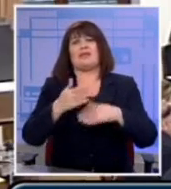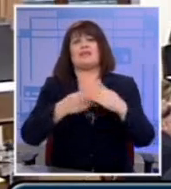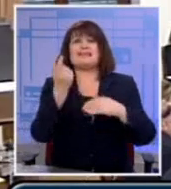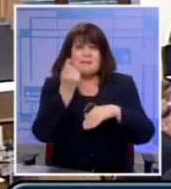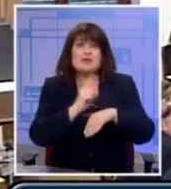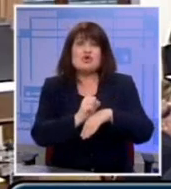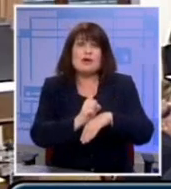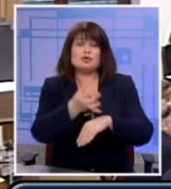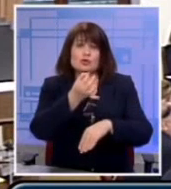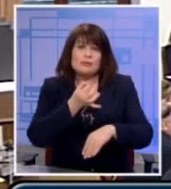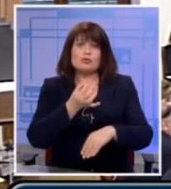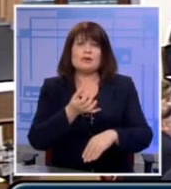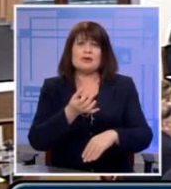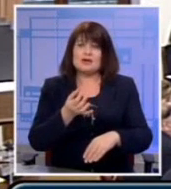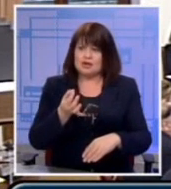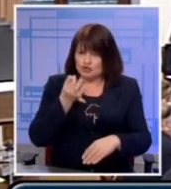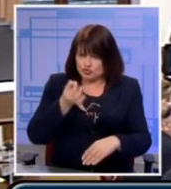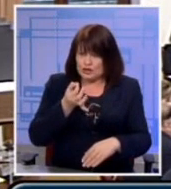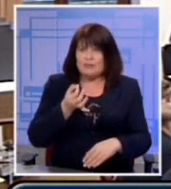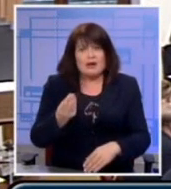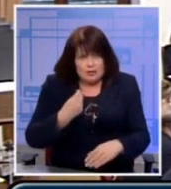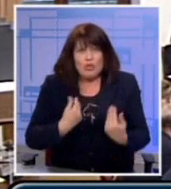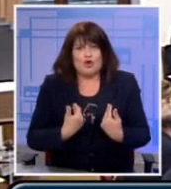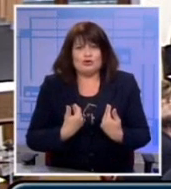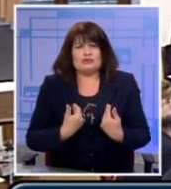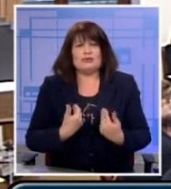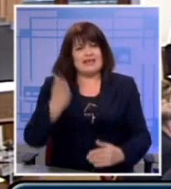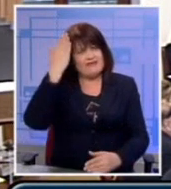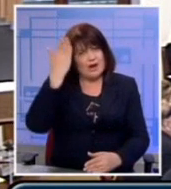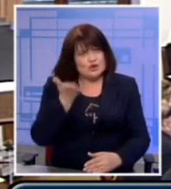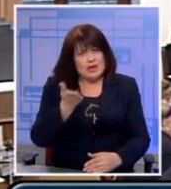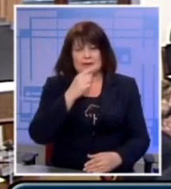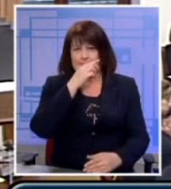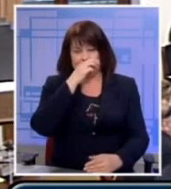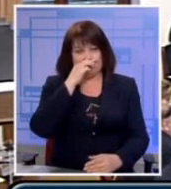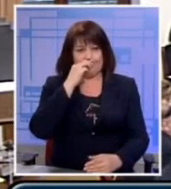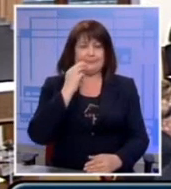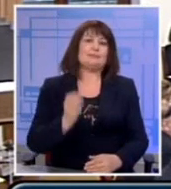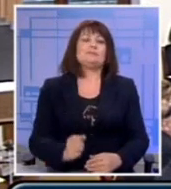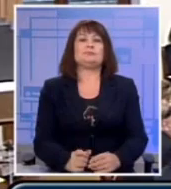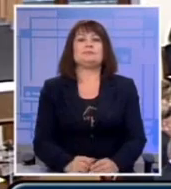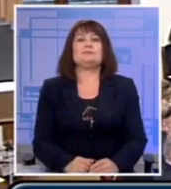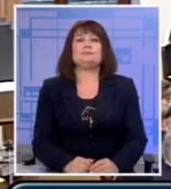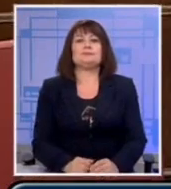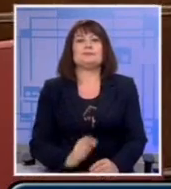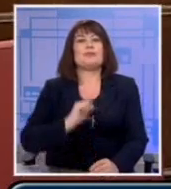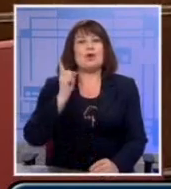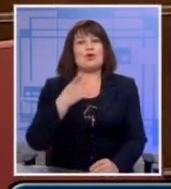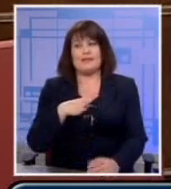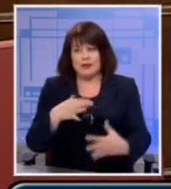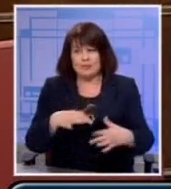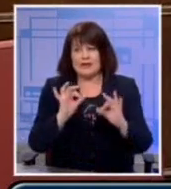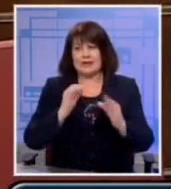μια διευκρίνηση. Σας έδωσα το λόγο. Να το δώσετε. Το λόγο έχει η κυρία Κεφαλογιάννη. Επειδή όλοι θέλουμε να ξεκινήσει η